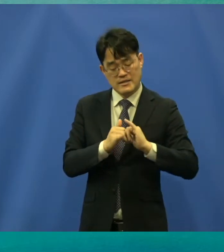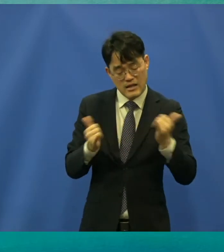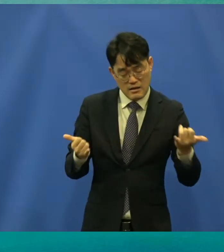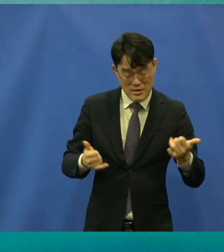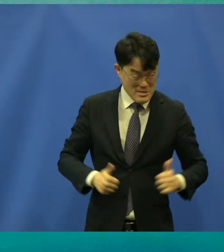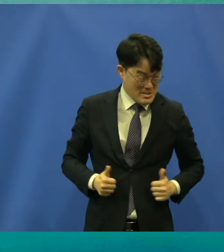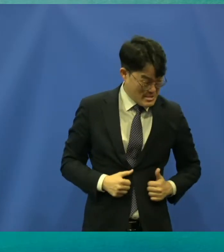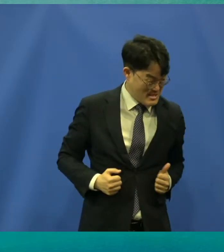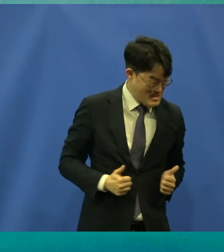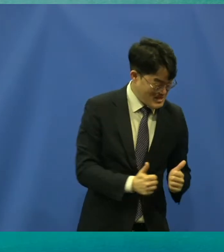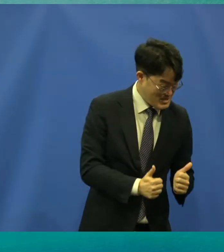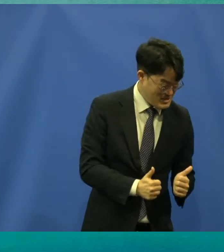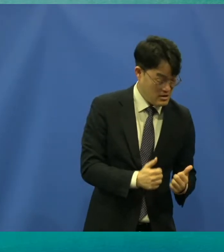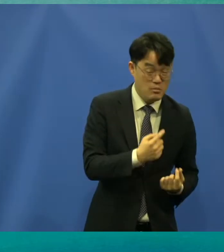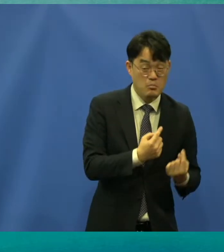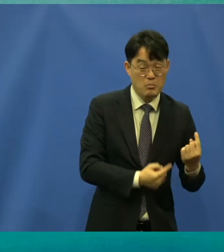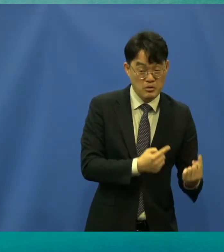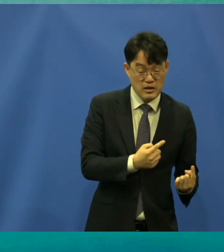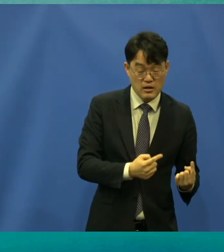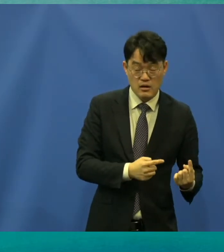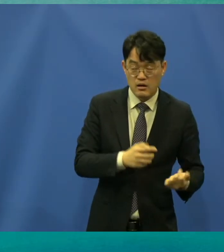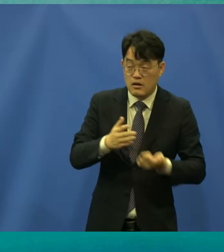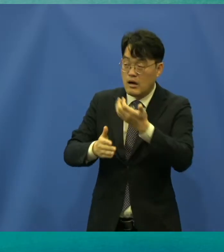마음, 본래의 마음.